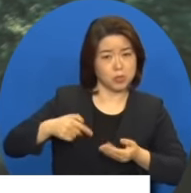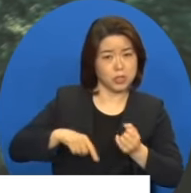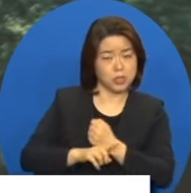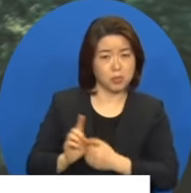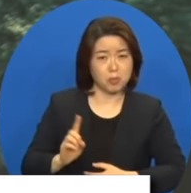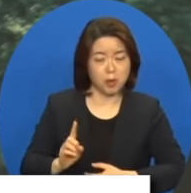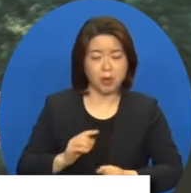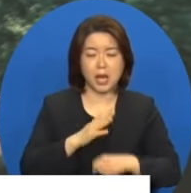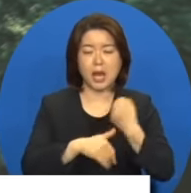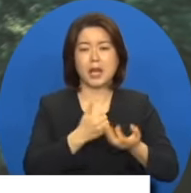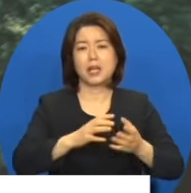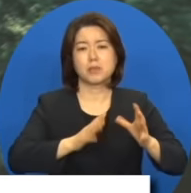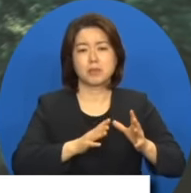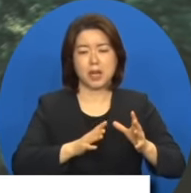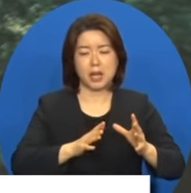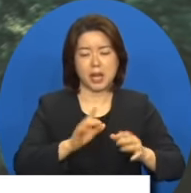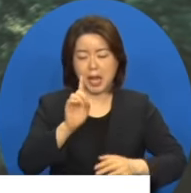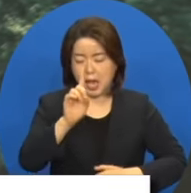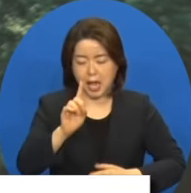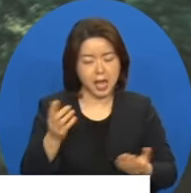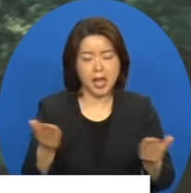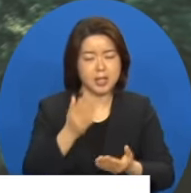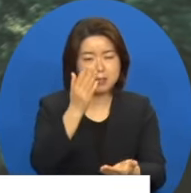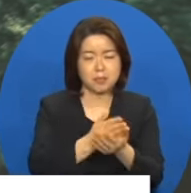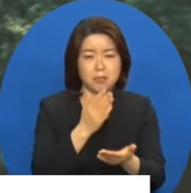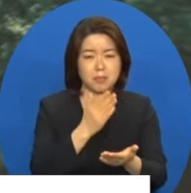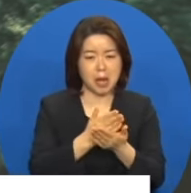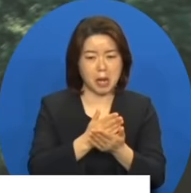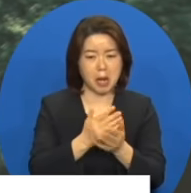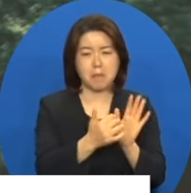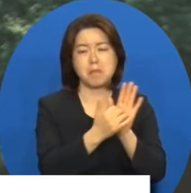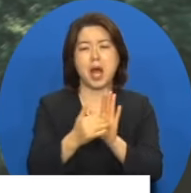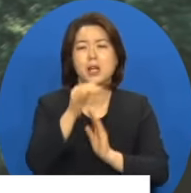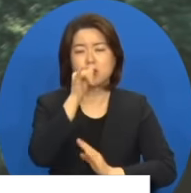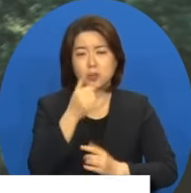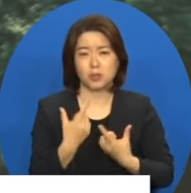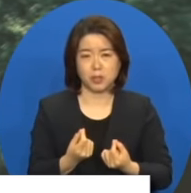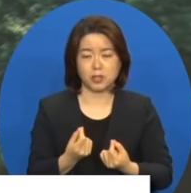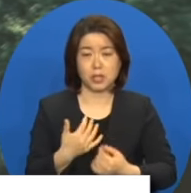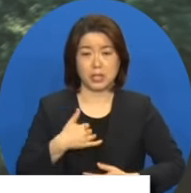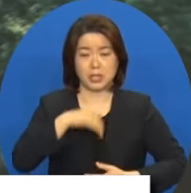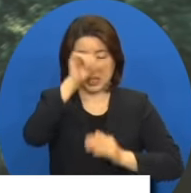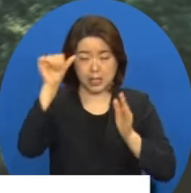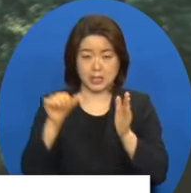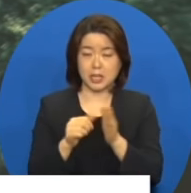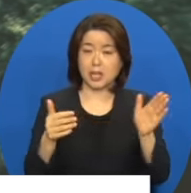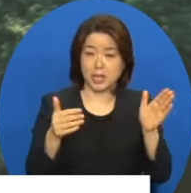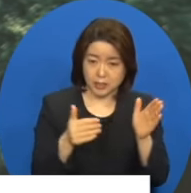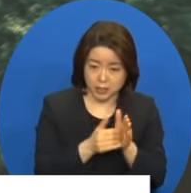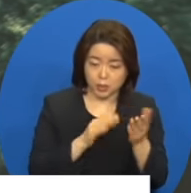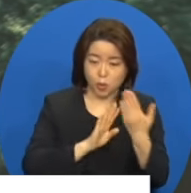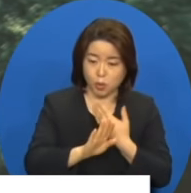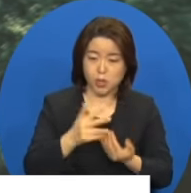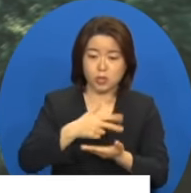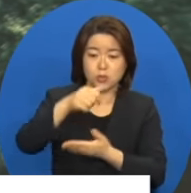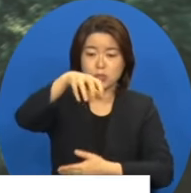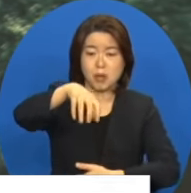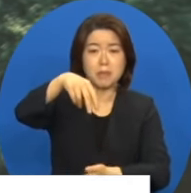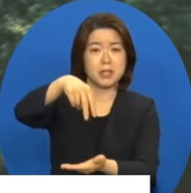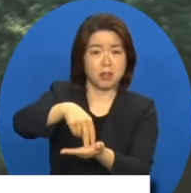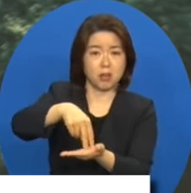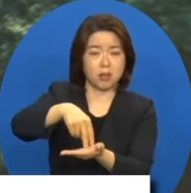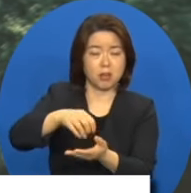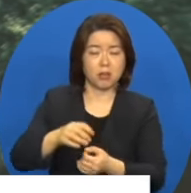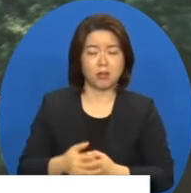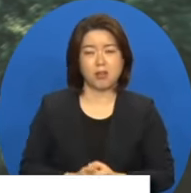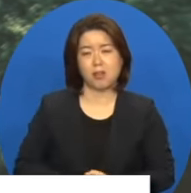나라를 위해서는 아무것도 못하게 하는 것입니다. 그리고 내 생애가 끝나고 주님 앞에 섭니다. 주님 앞에